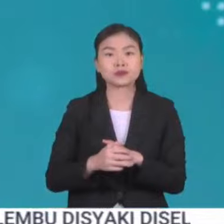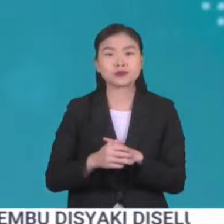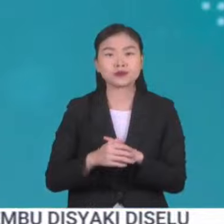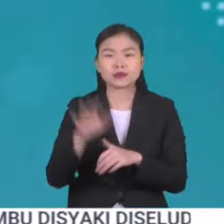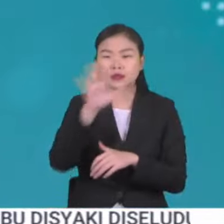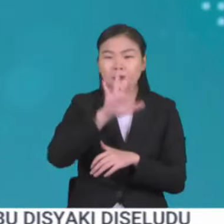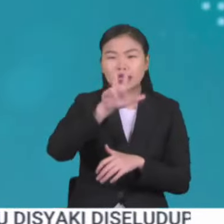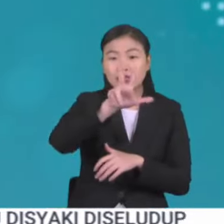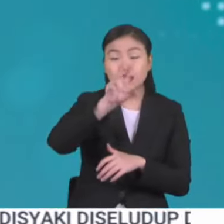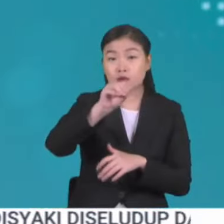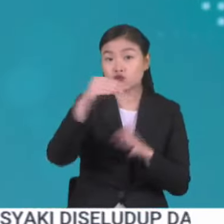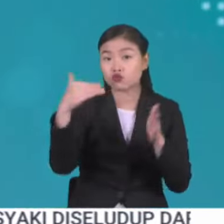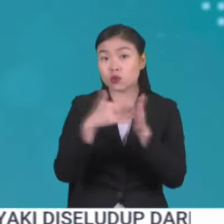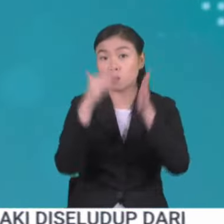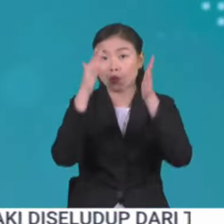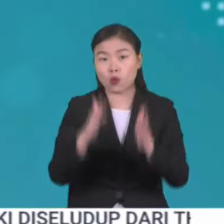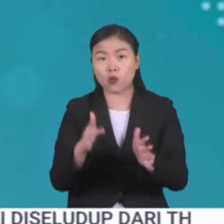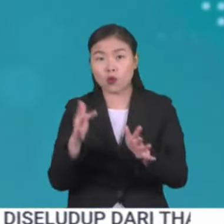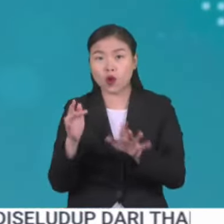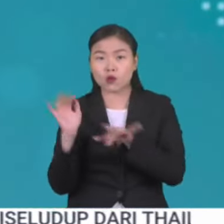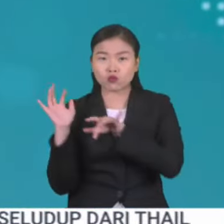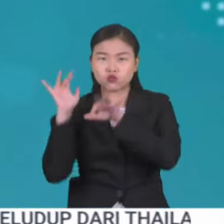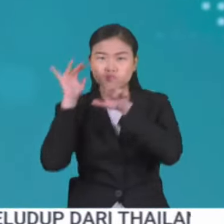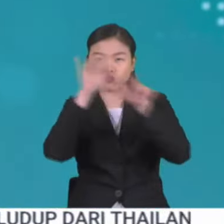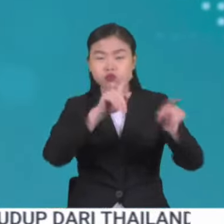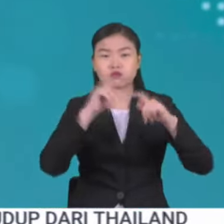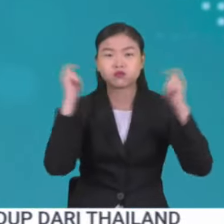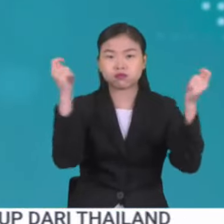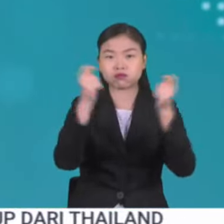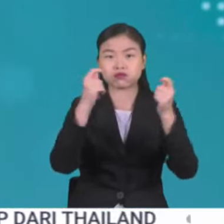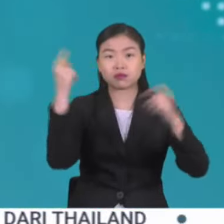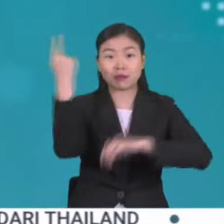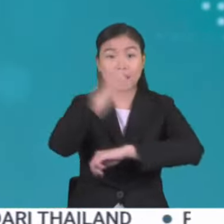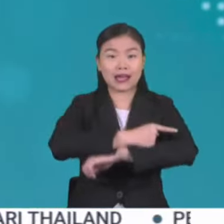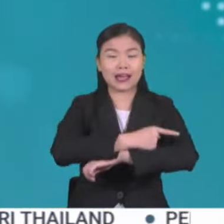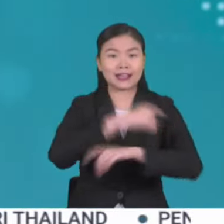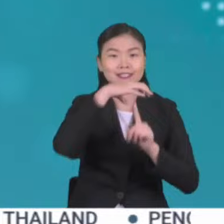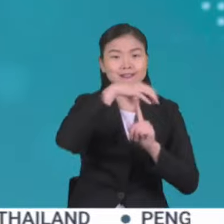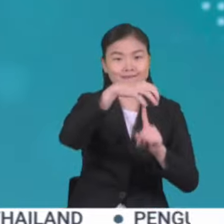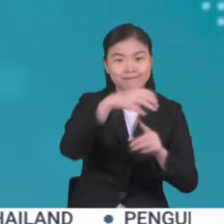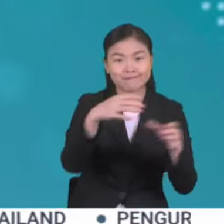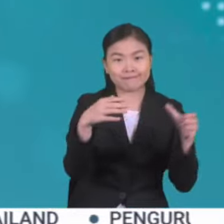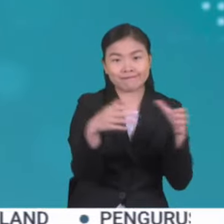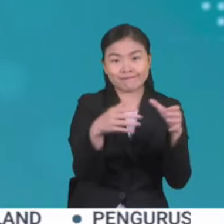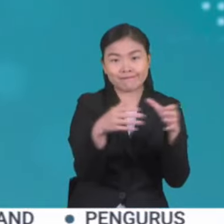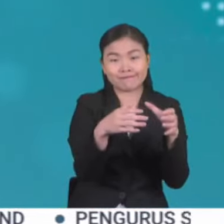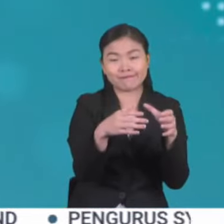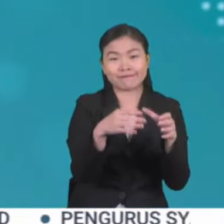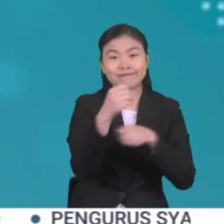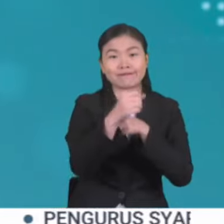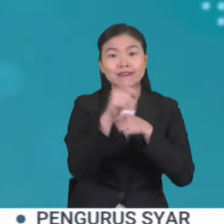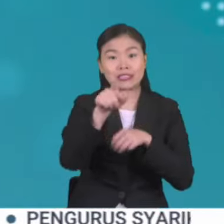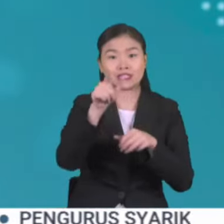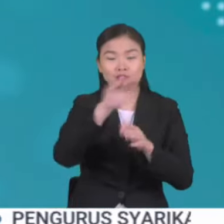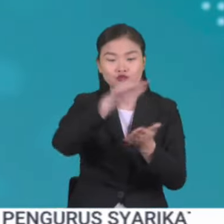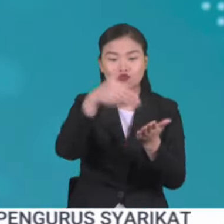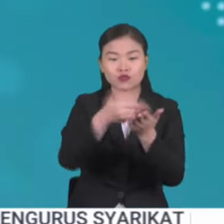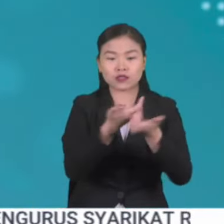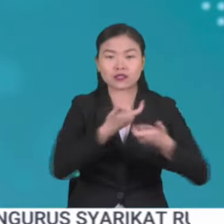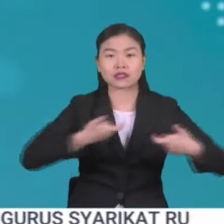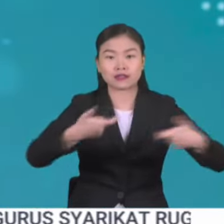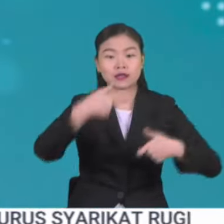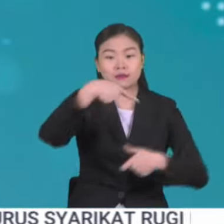Hampir 30,000 pengunjung membanjiri Karnival Hari Penjajah dan Peniaga Kecil Peringkat Kebangsaan 2024 di Pusat